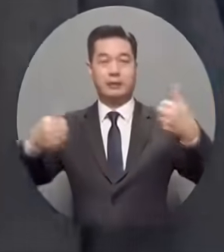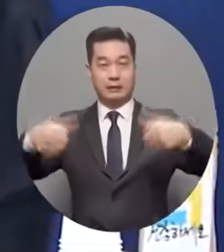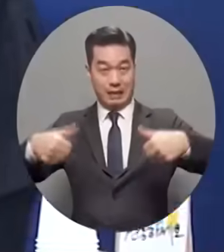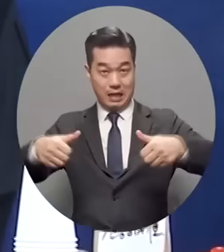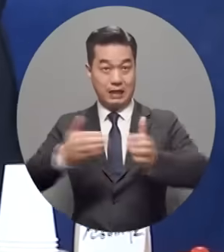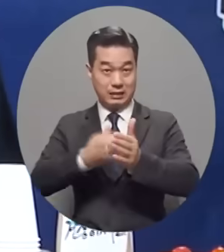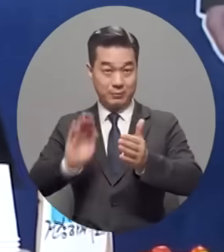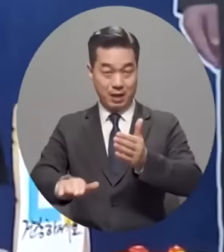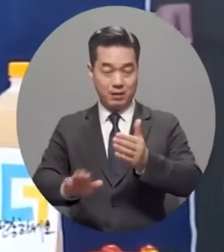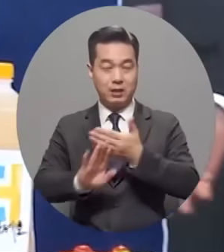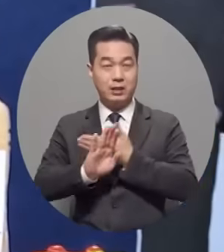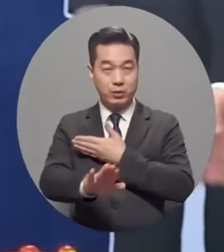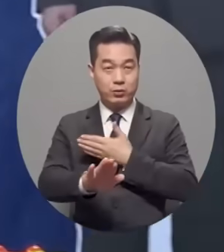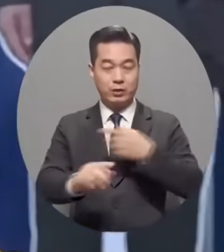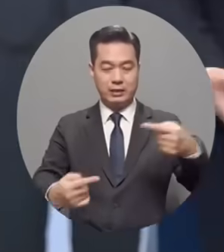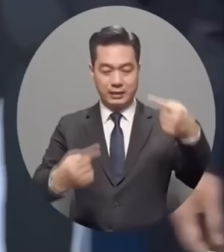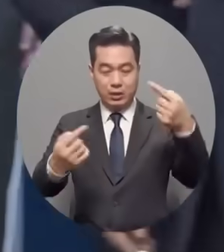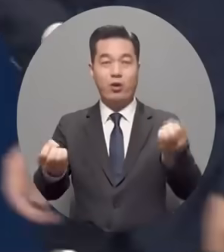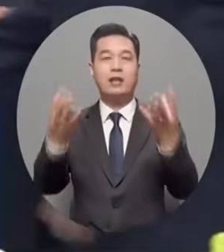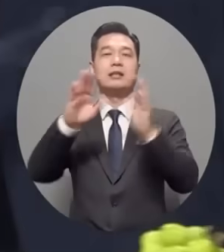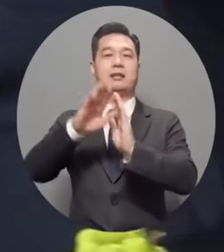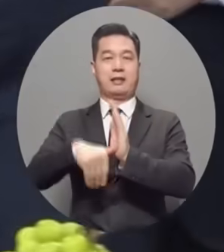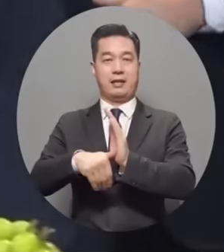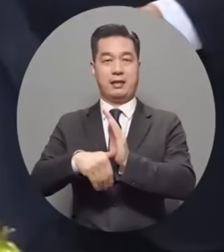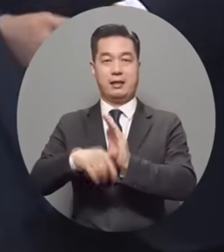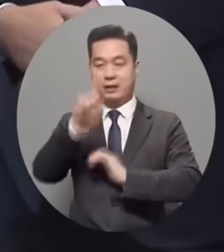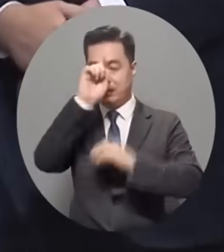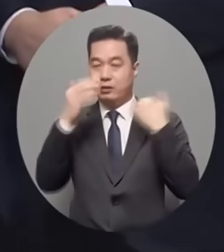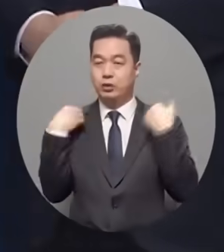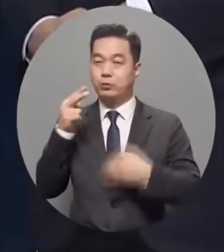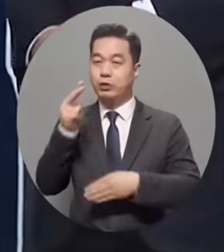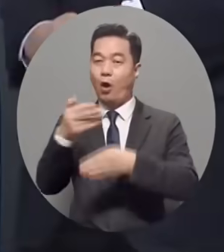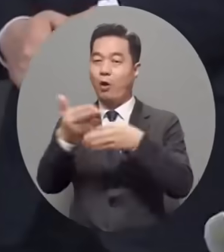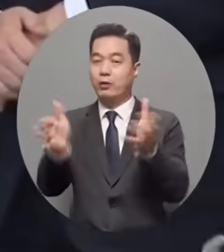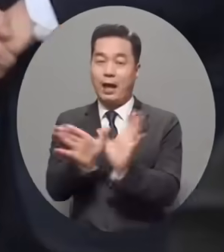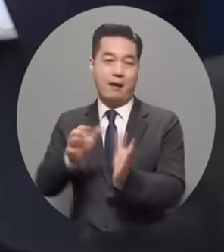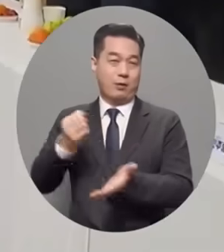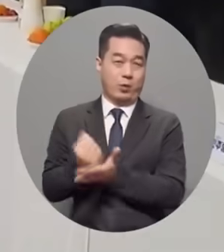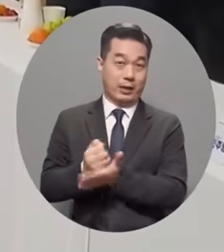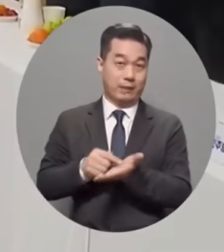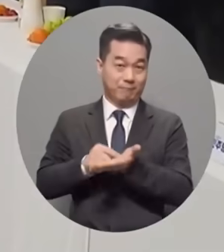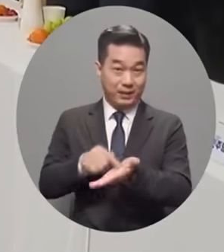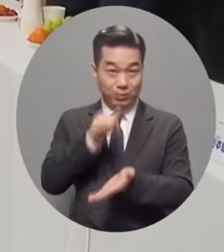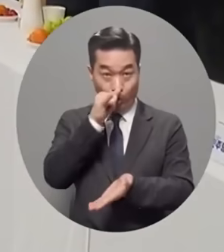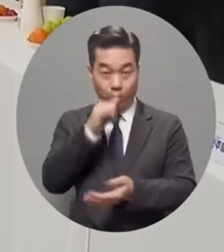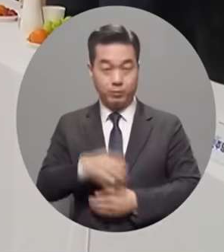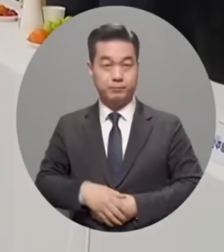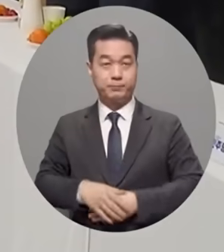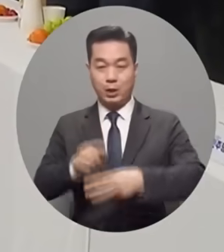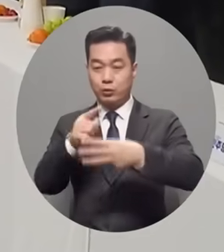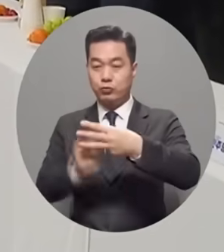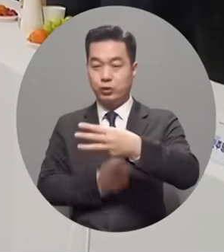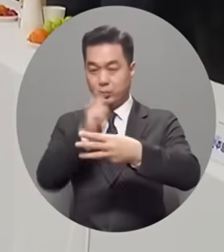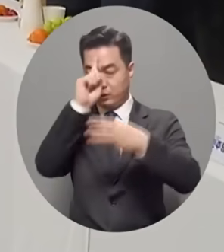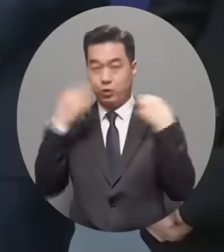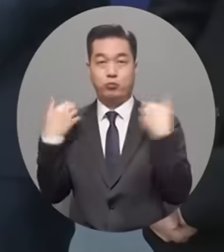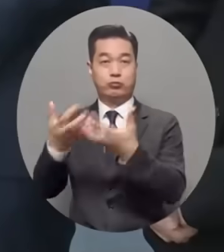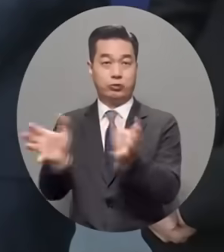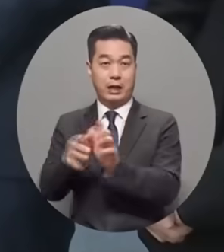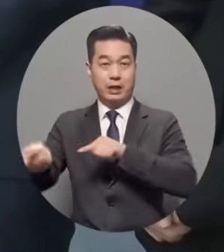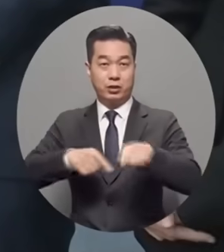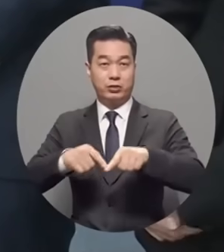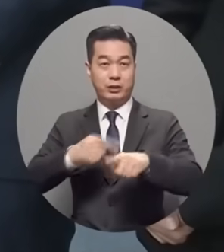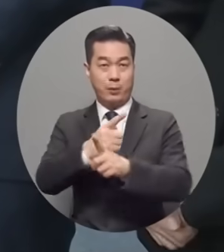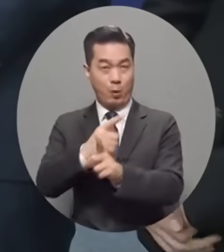이후 신년 행사에선 정부 여당에 대한 공세 수위를 끌어올렸습니다. 윤석열 정권이 정치 보복과